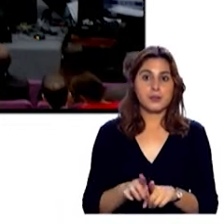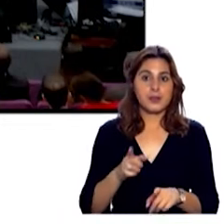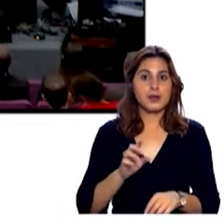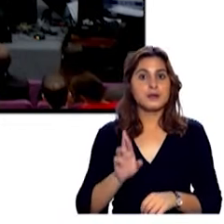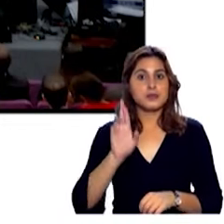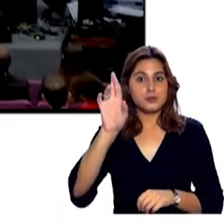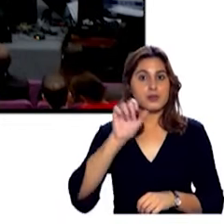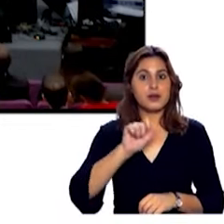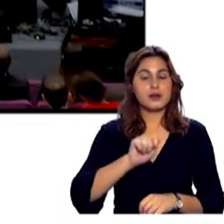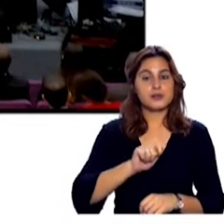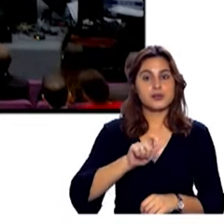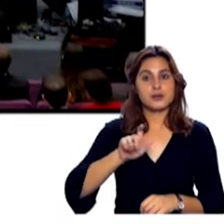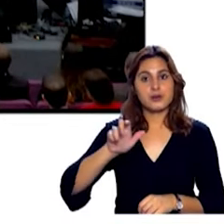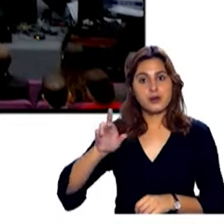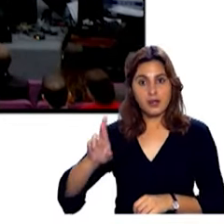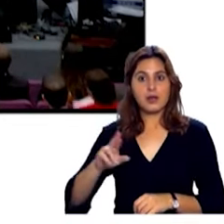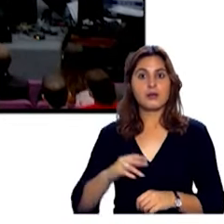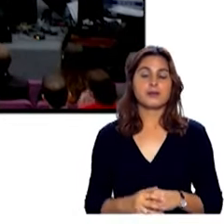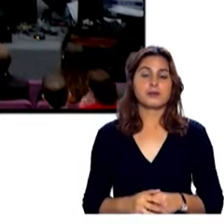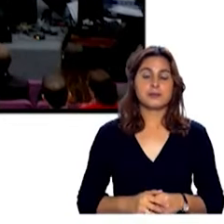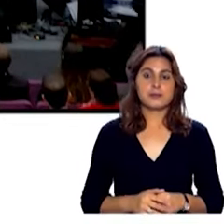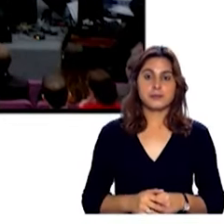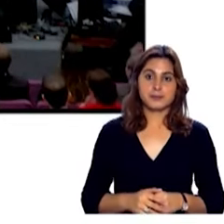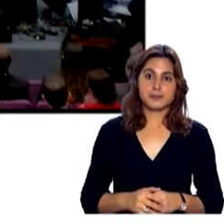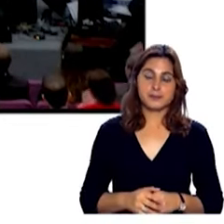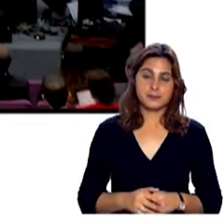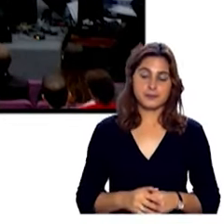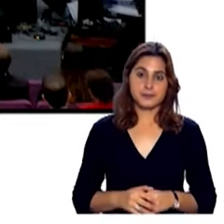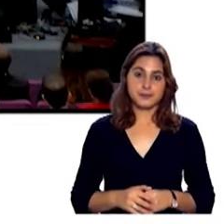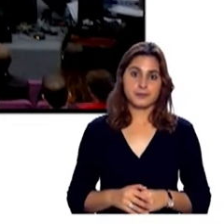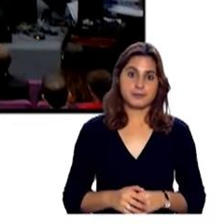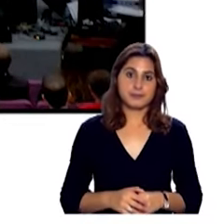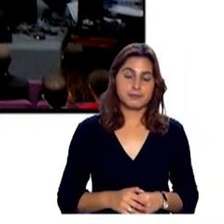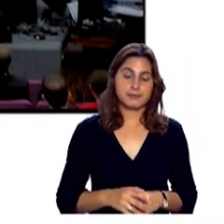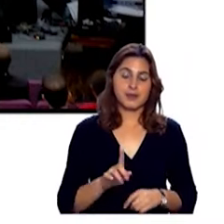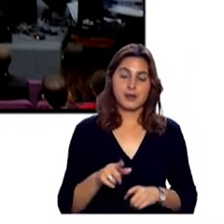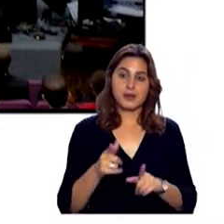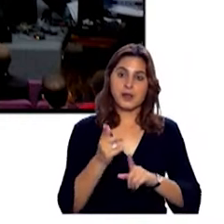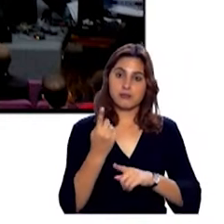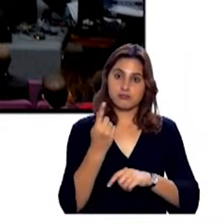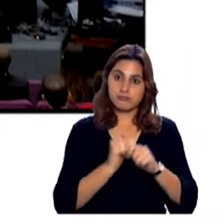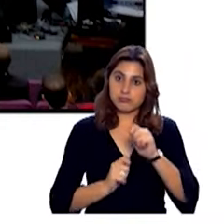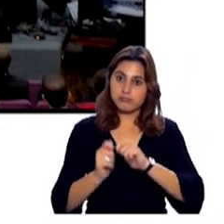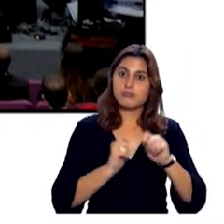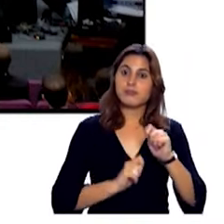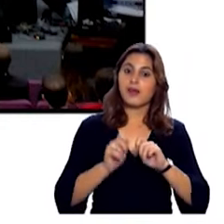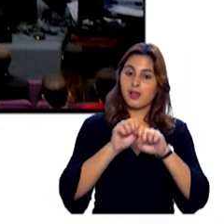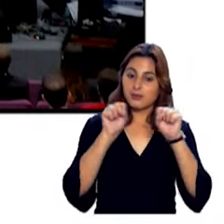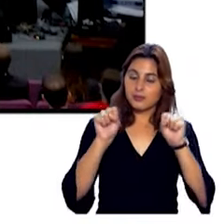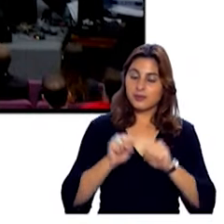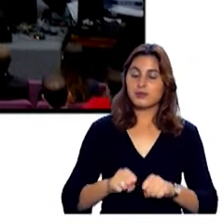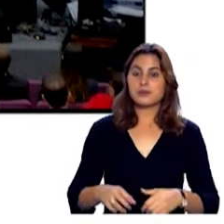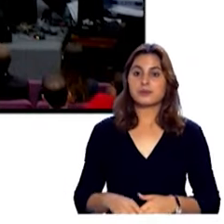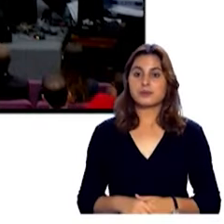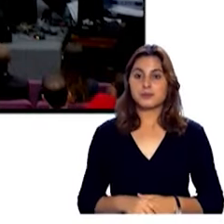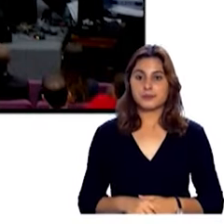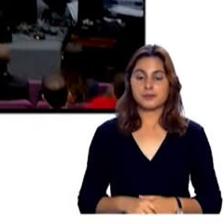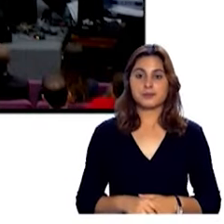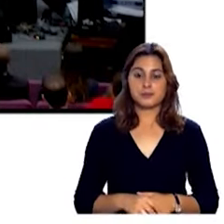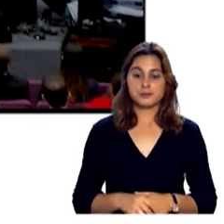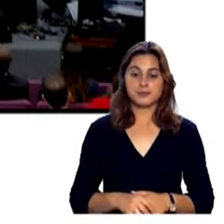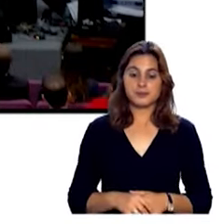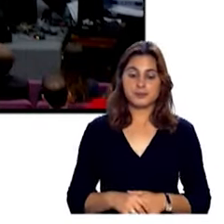critica issima Dalla dottrina processuale italiana un autorevole studioso citando Il famoso film Il padrino